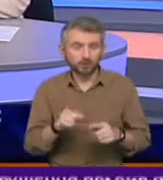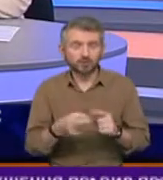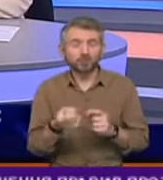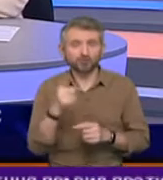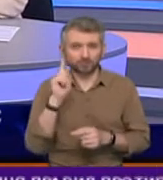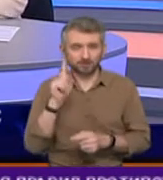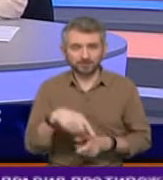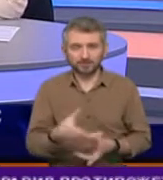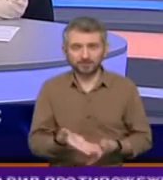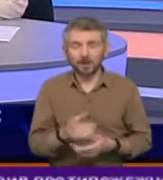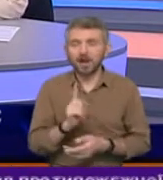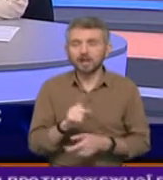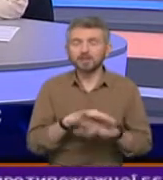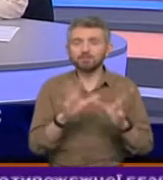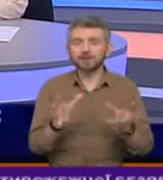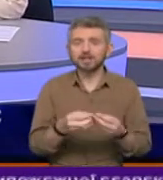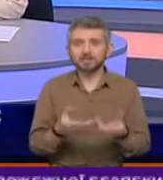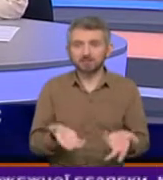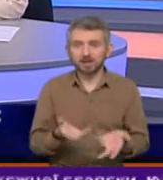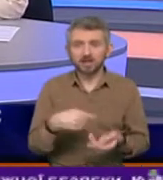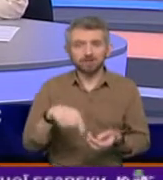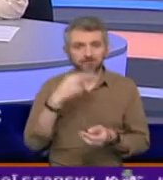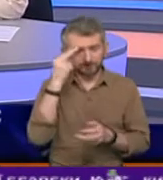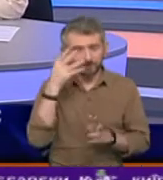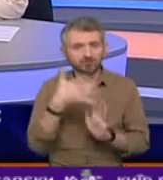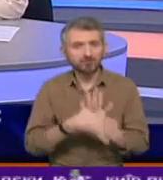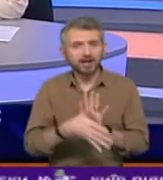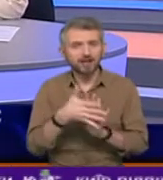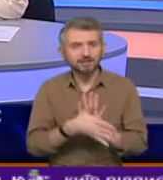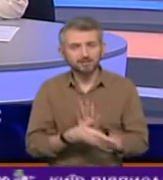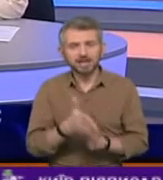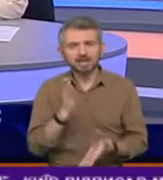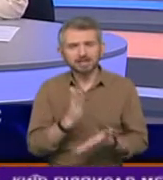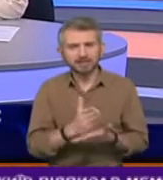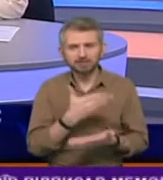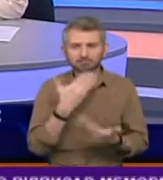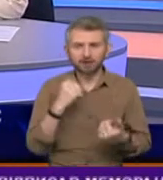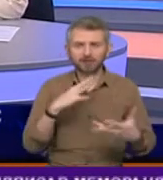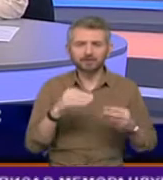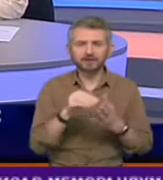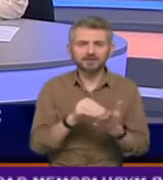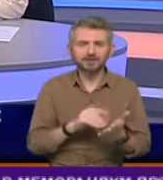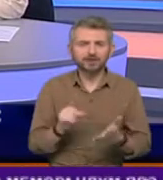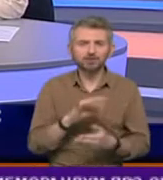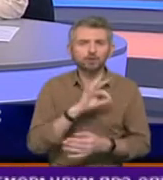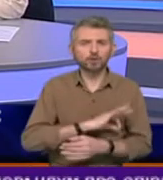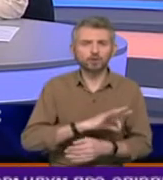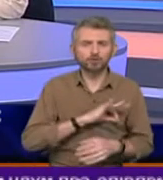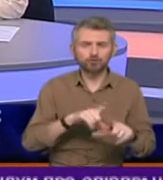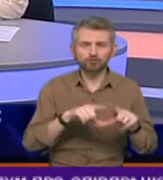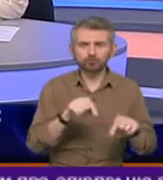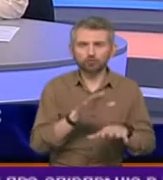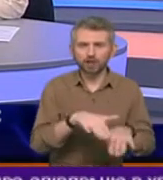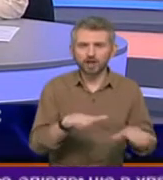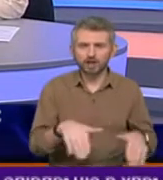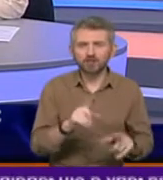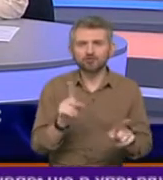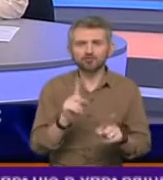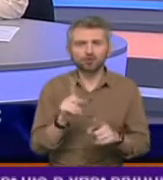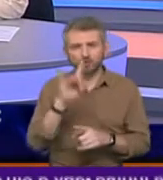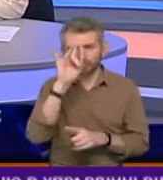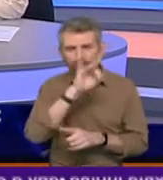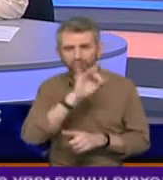можна говорити, а результат роботи в мовному питанні. І я маю тут... Я не знав цієї статистики, але з такою статистикою,